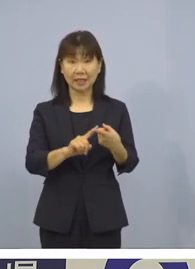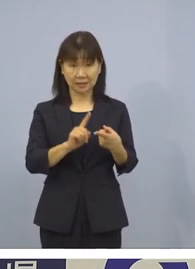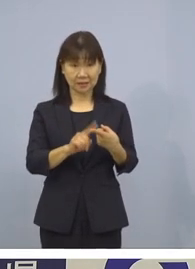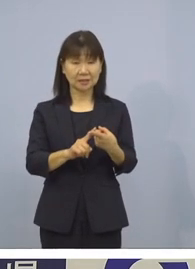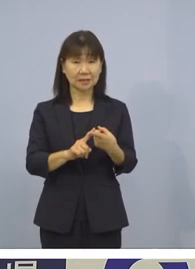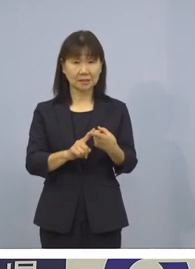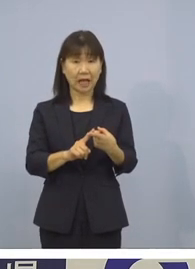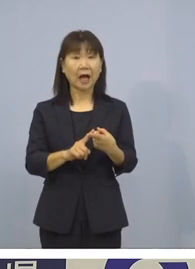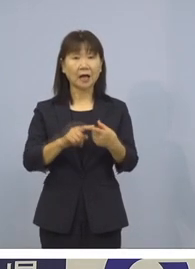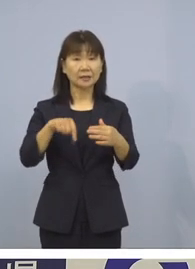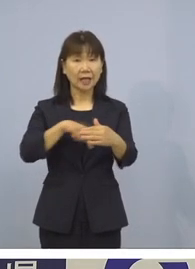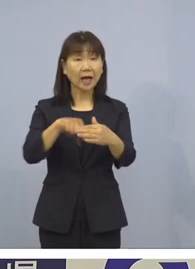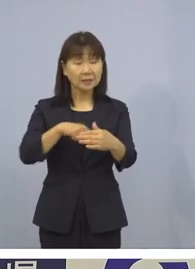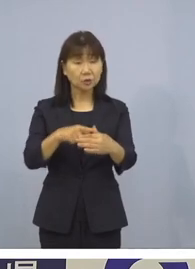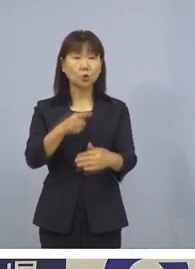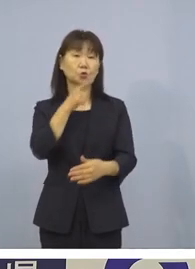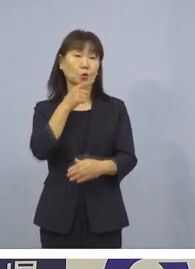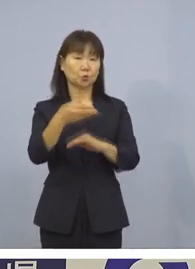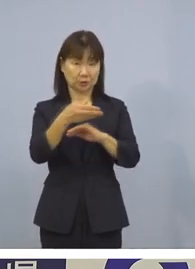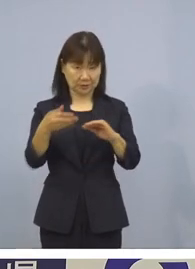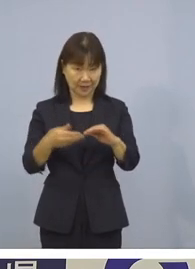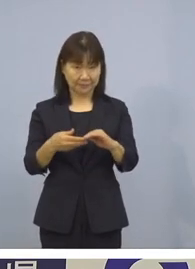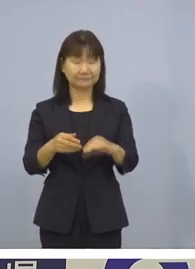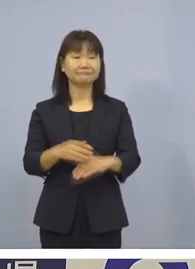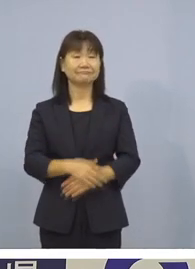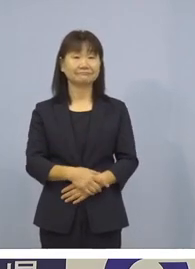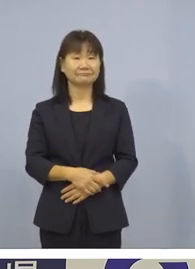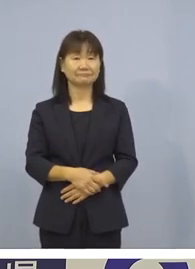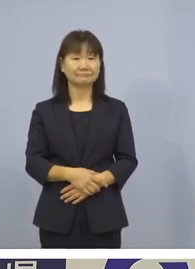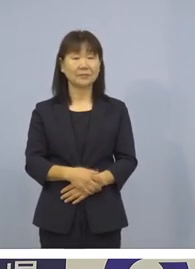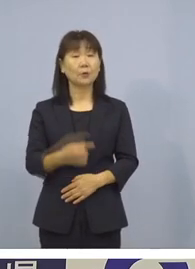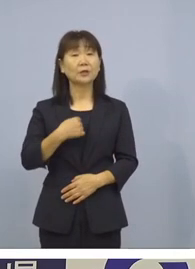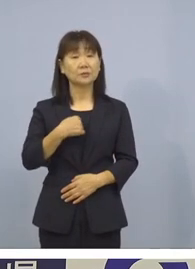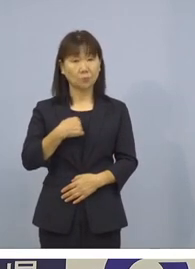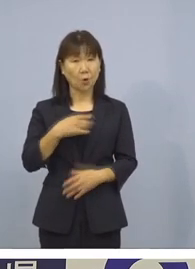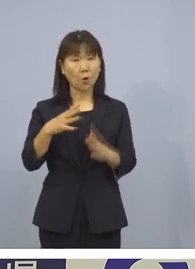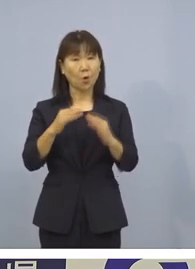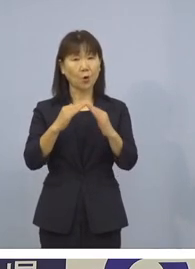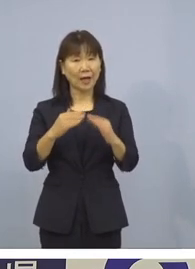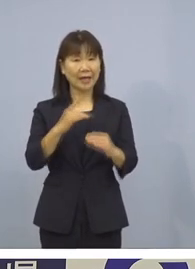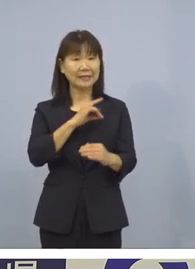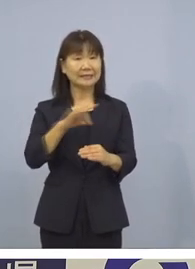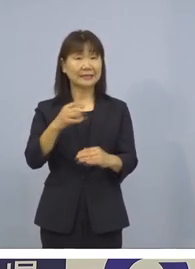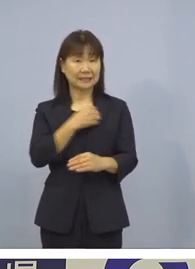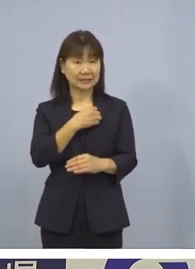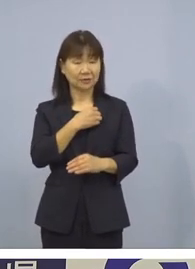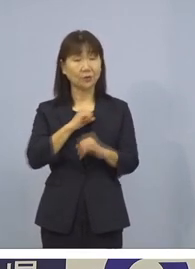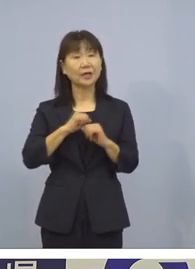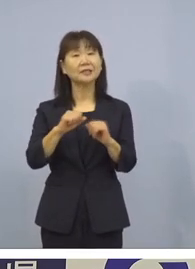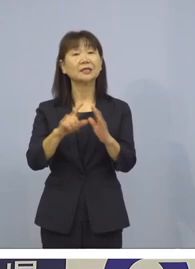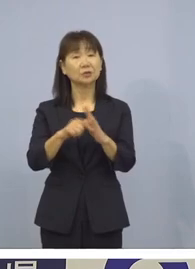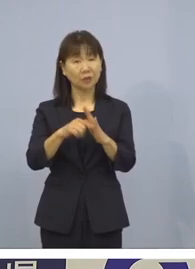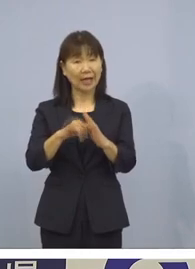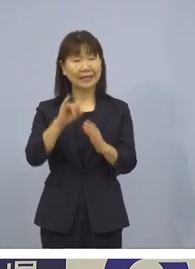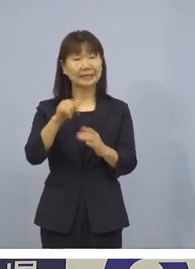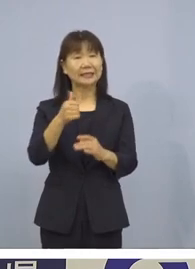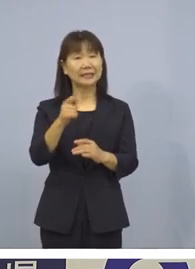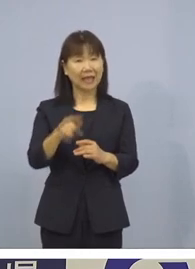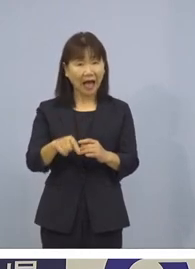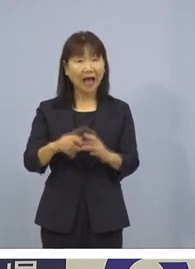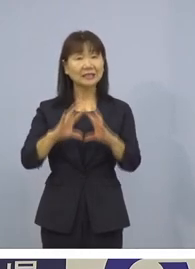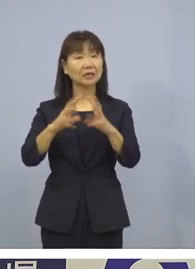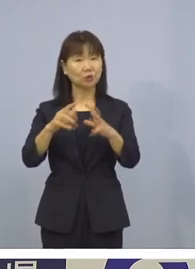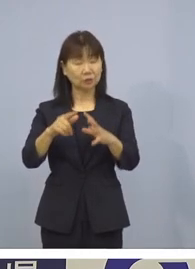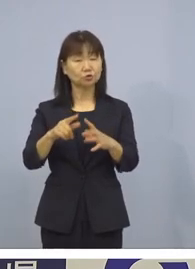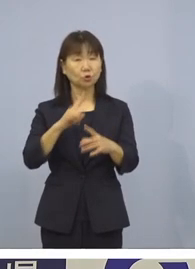な中での徳島なんだと。で、まあ、私も国会議員やってまして、インターナショナルっていう意味での国際的っていう